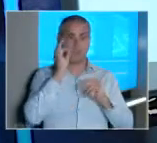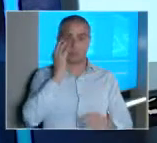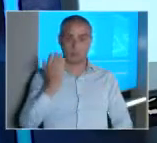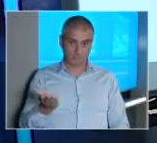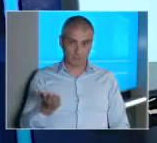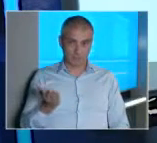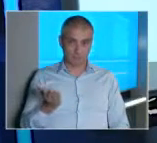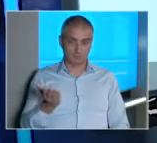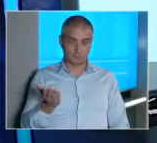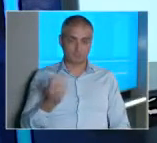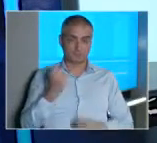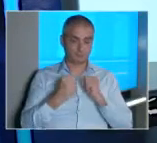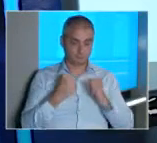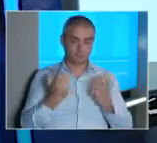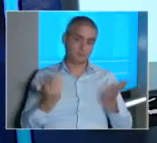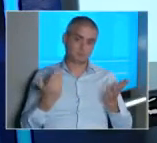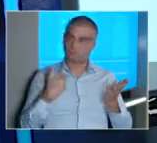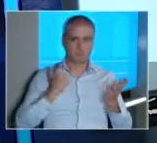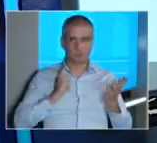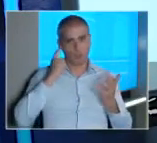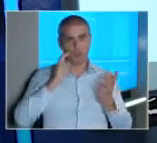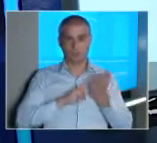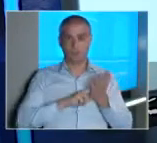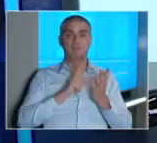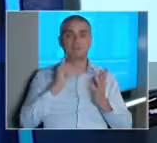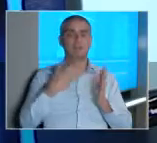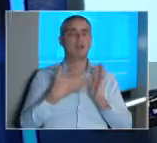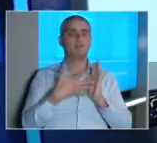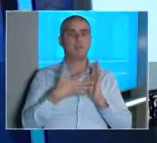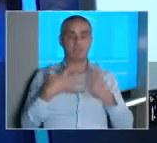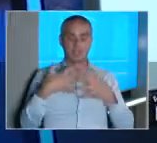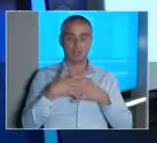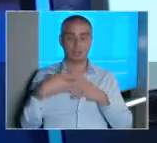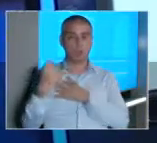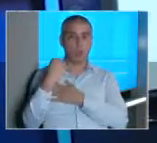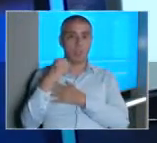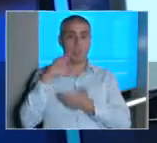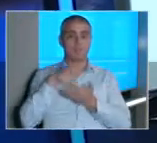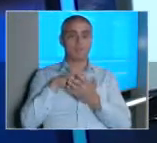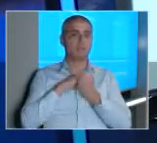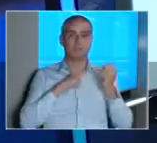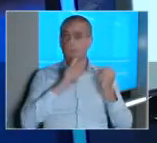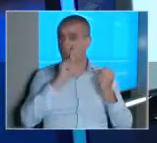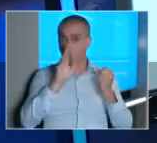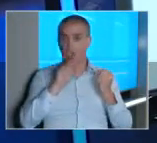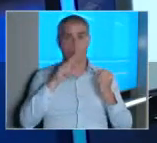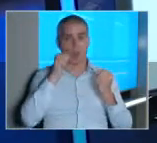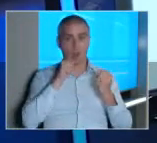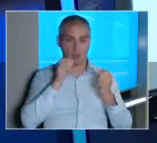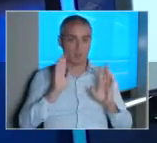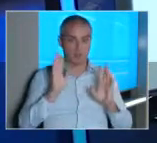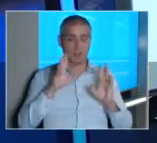ברק. אוקיי. מרץ צריך לבחון, אני באופן אישי לא חושב שזה נכון, אבל מרץ צריך לבחון. אני חושב שאיחוד כוחות במרכז-שמאל, אולי אפילו עם כחול לבן, אבל